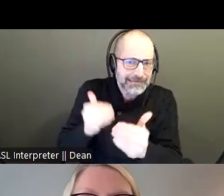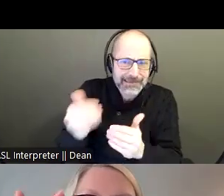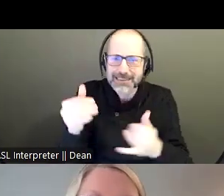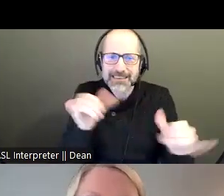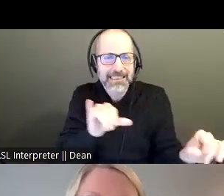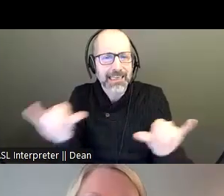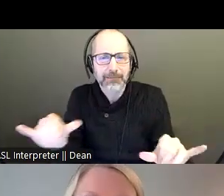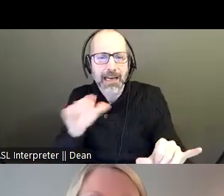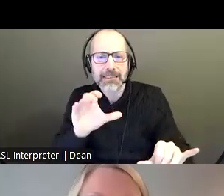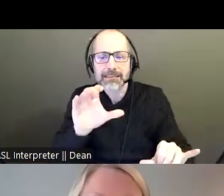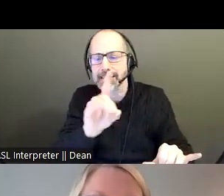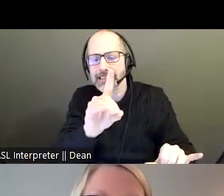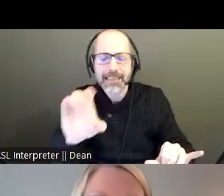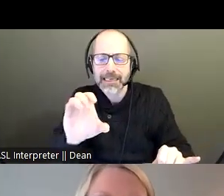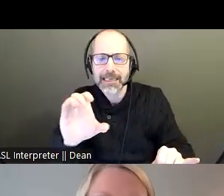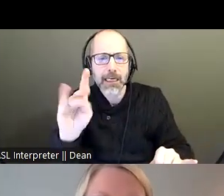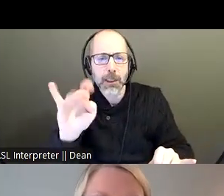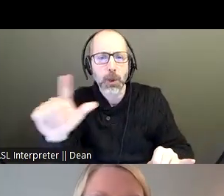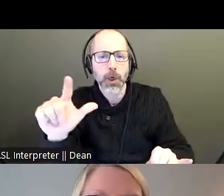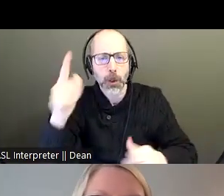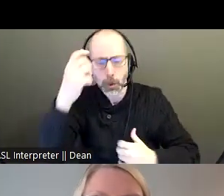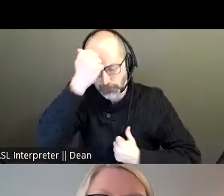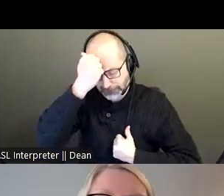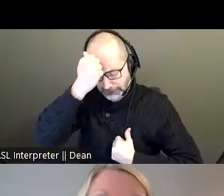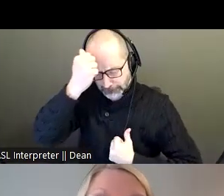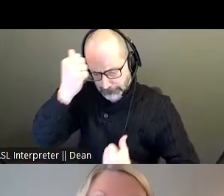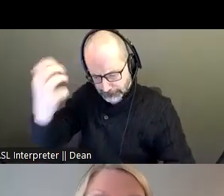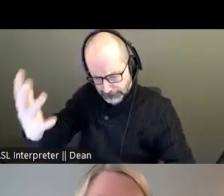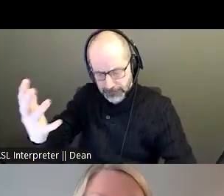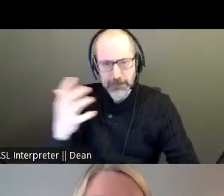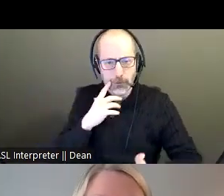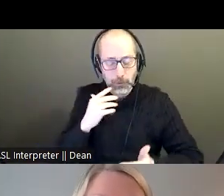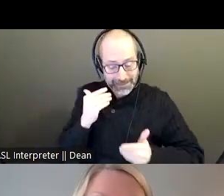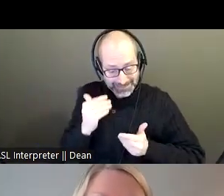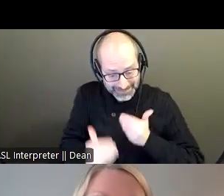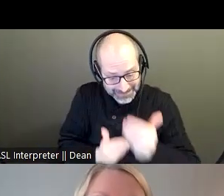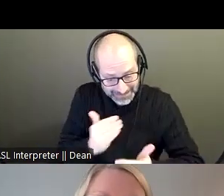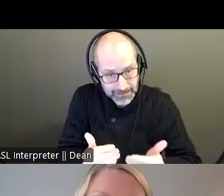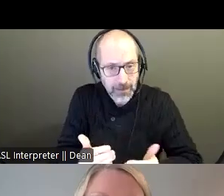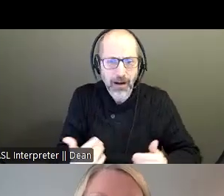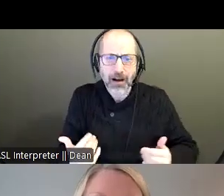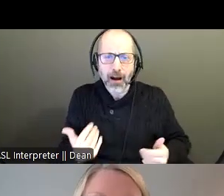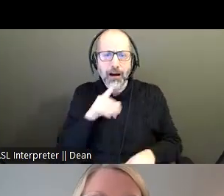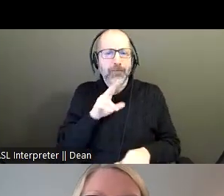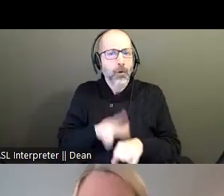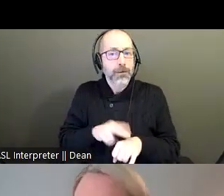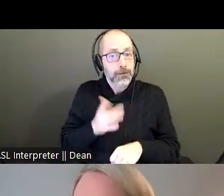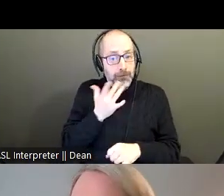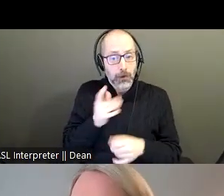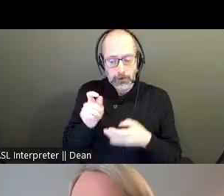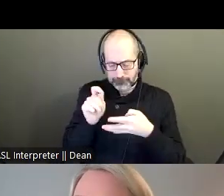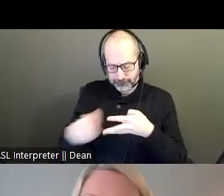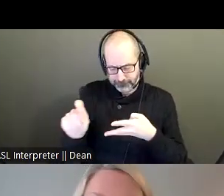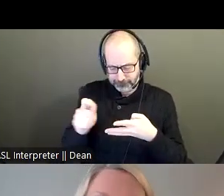Et c'est comme la décolonisation, on fait une chose à la fois. Ça peut sembler être un peu malaisé, mais il faut aller